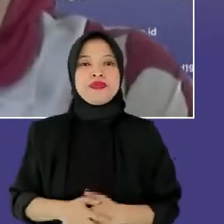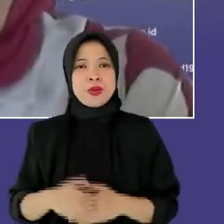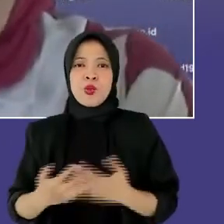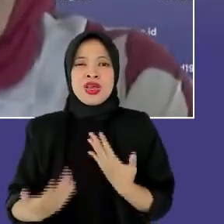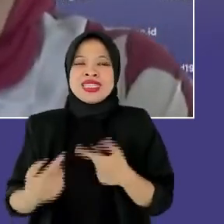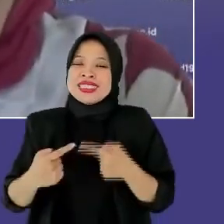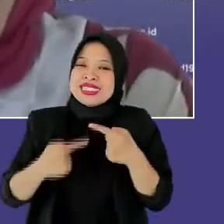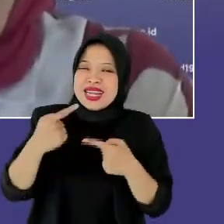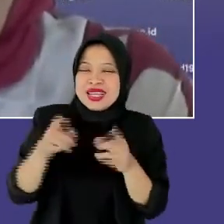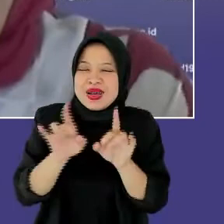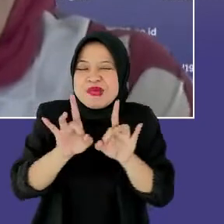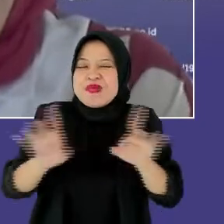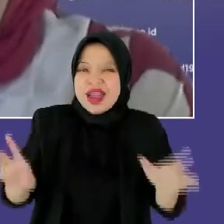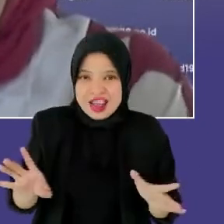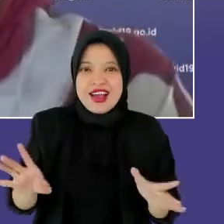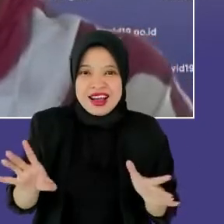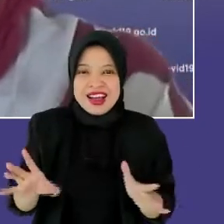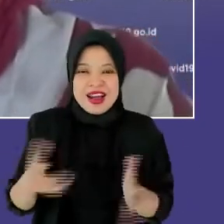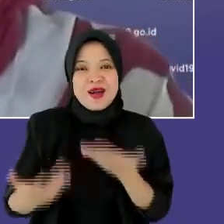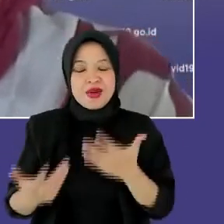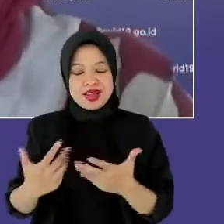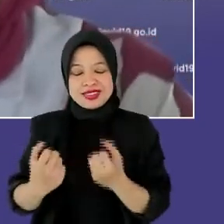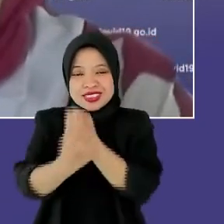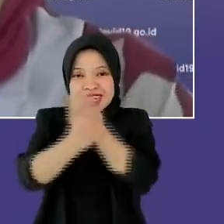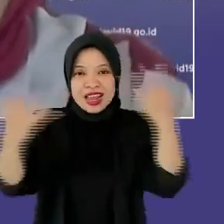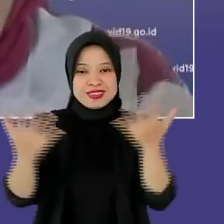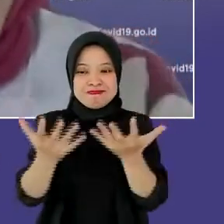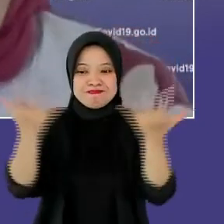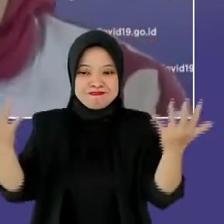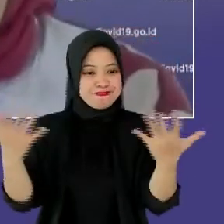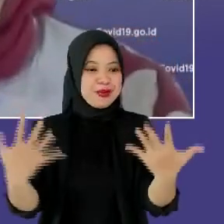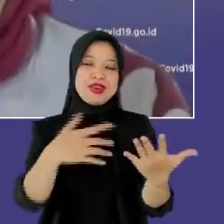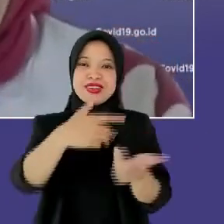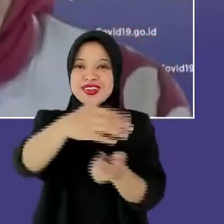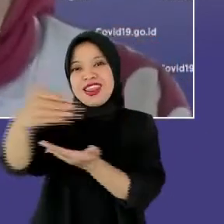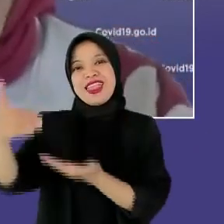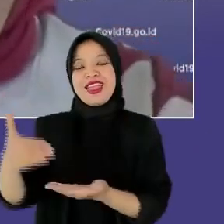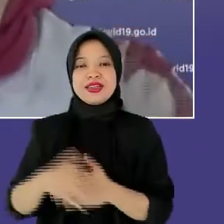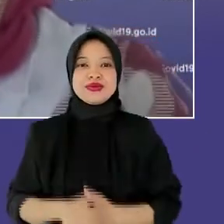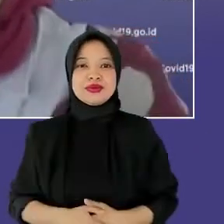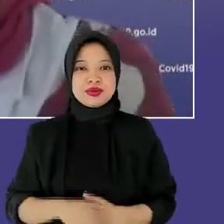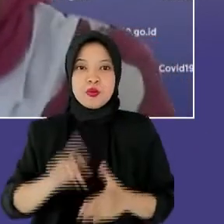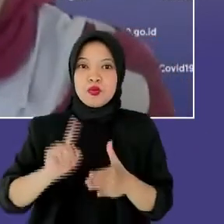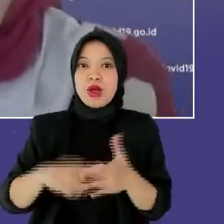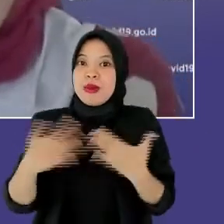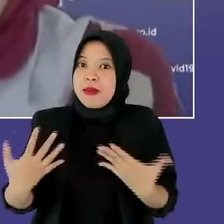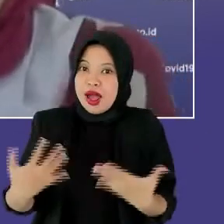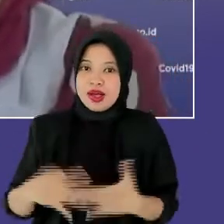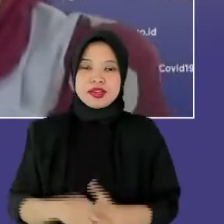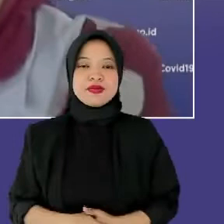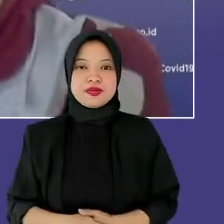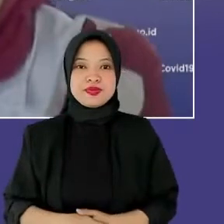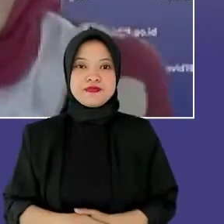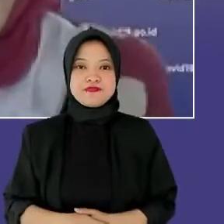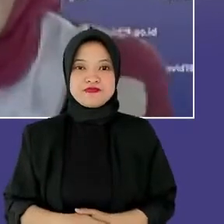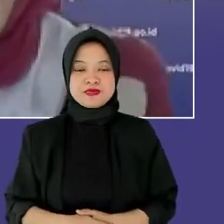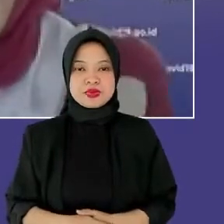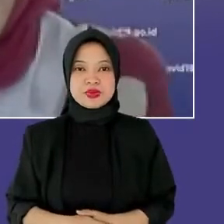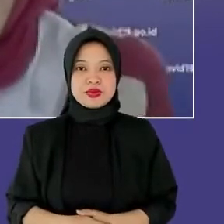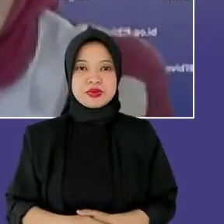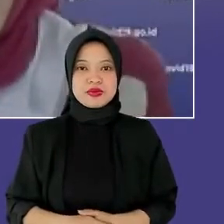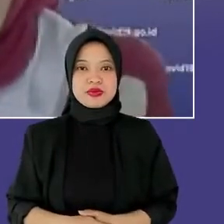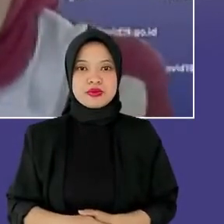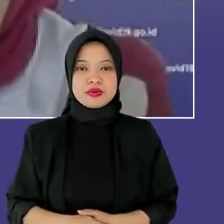cerita yang barangkali agak berbeda dan memang nanti akan kelihatan ya perbandingannya seperti apa. Kita mulai dari mana, Dr. Dewi? Oke, kita